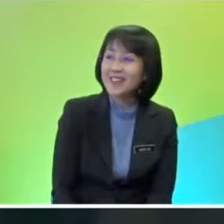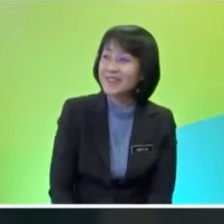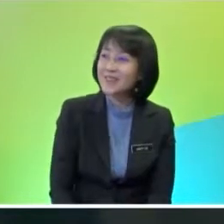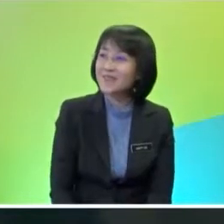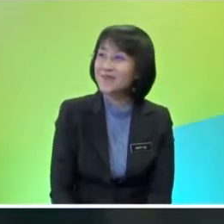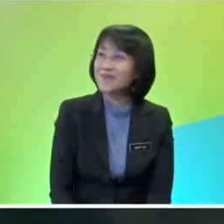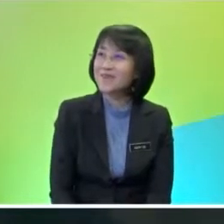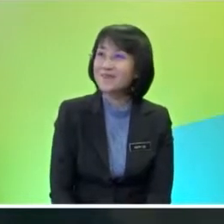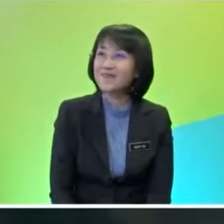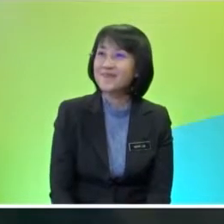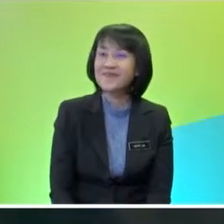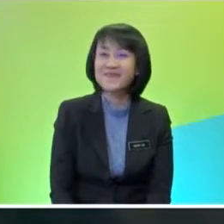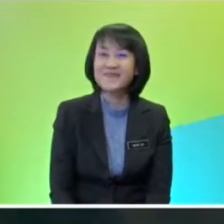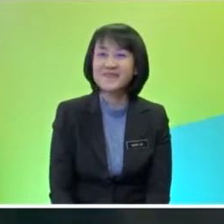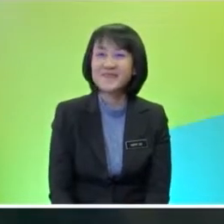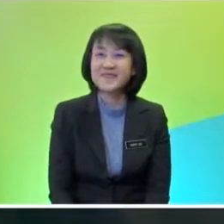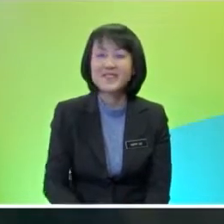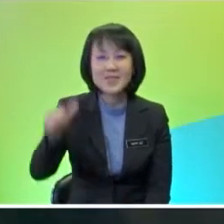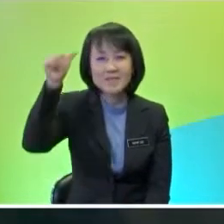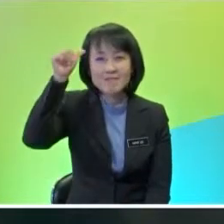macam banyak pengalaman